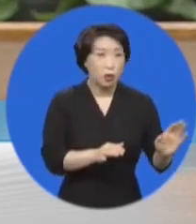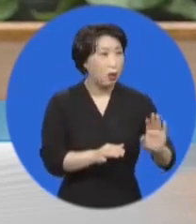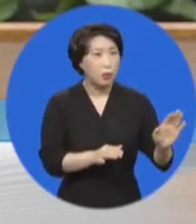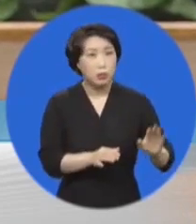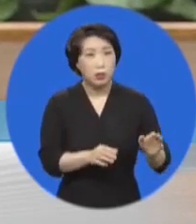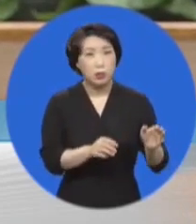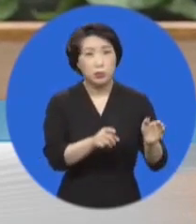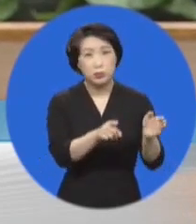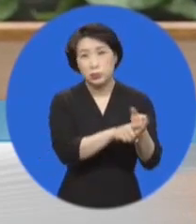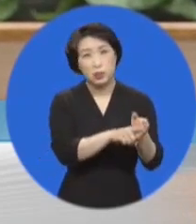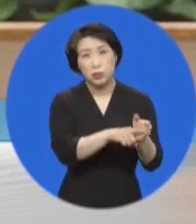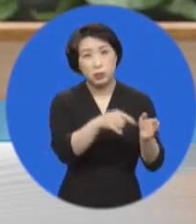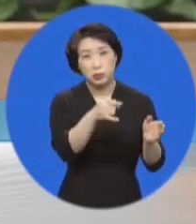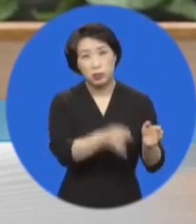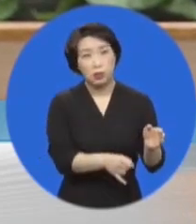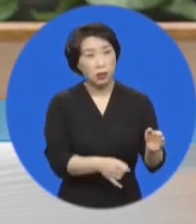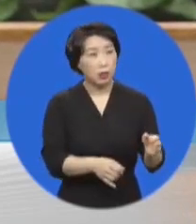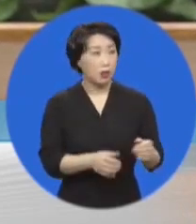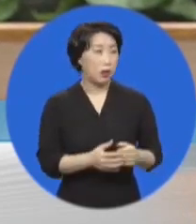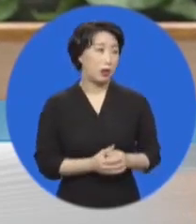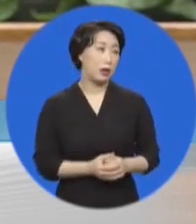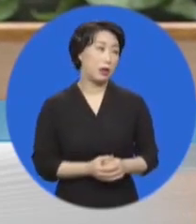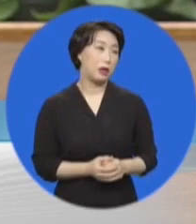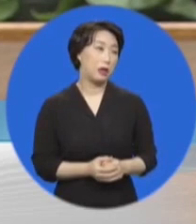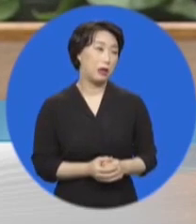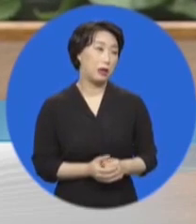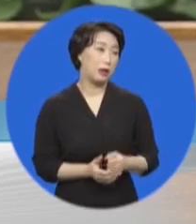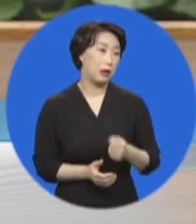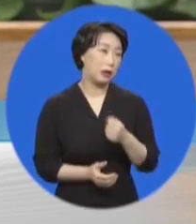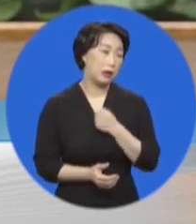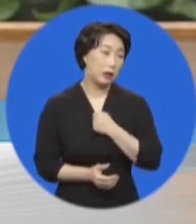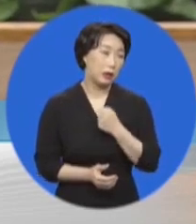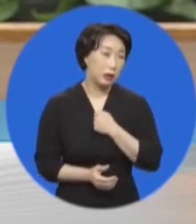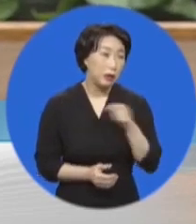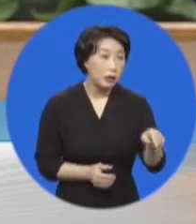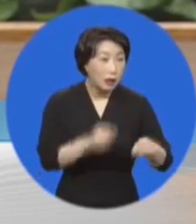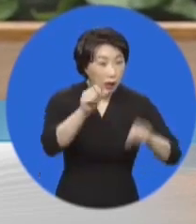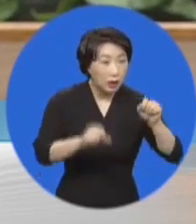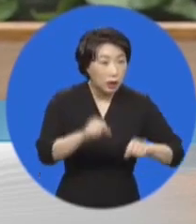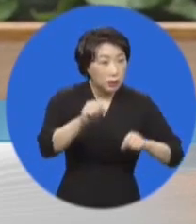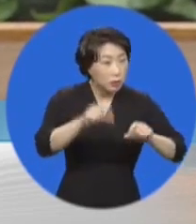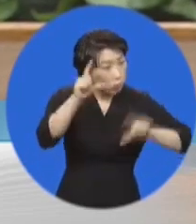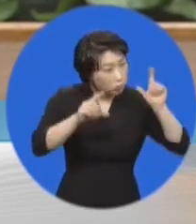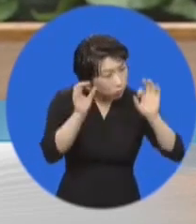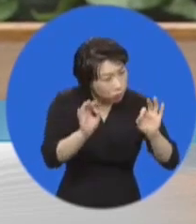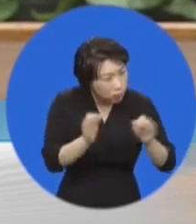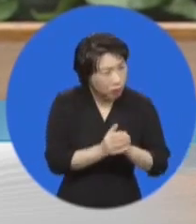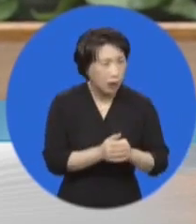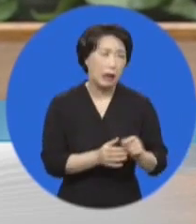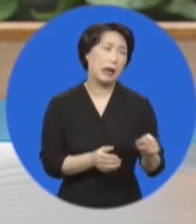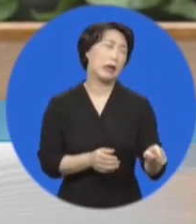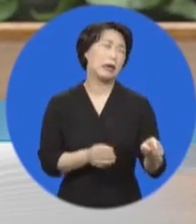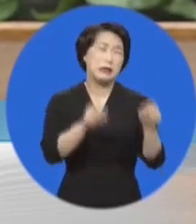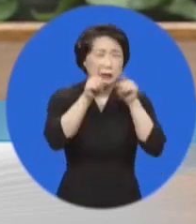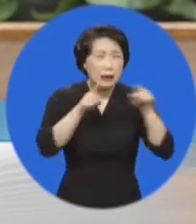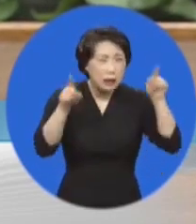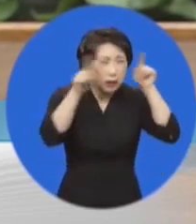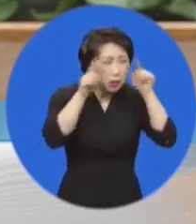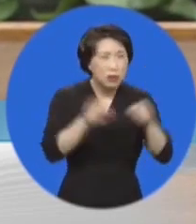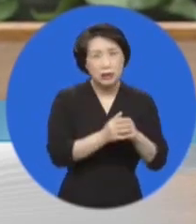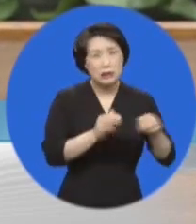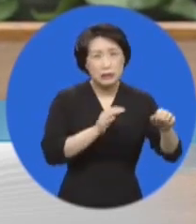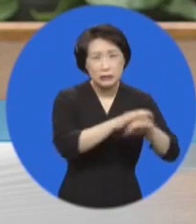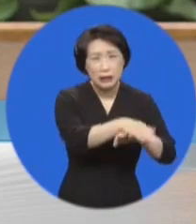전혀 다른 신앙생활 안는 아주 그 사람이 하고 있는 형상은 100% 세상